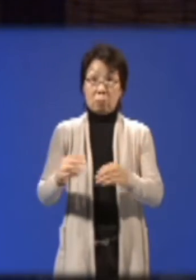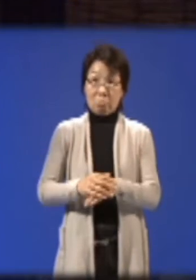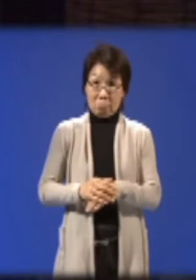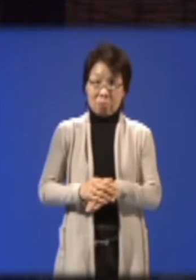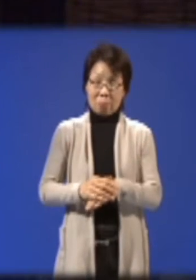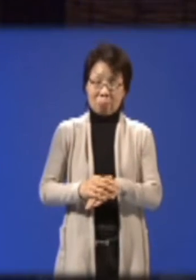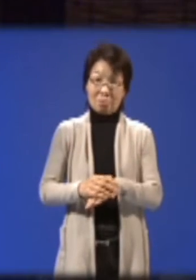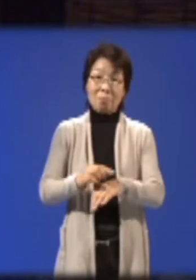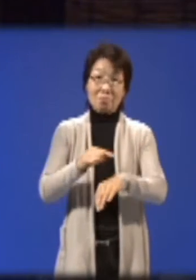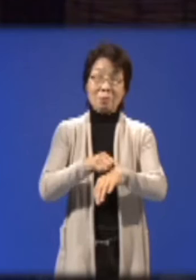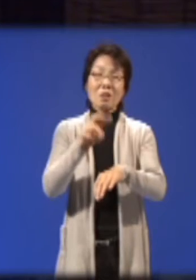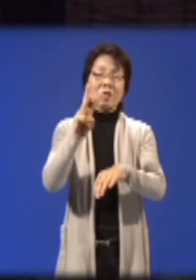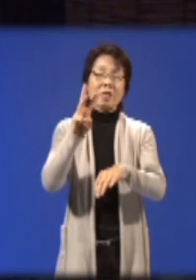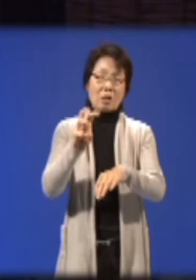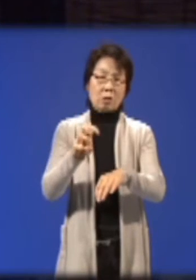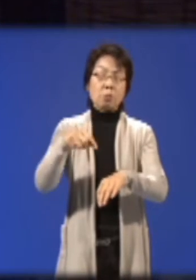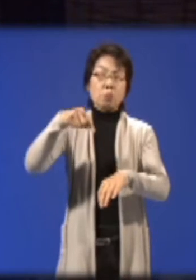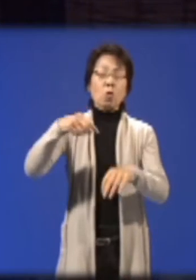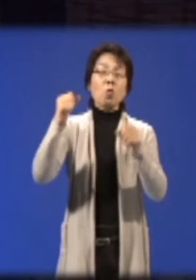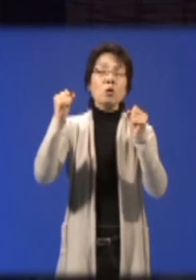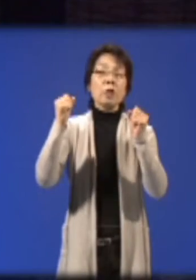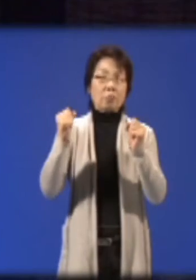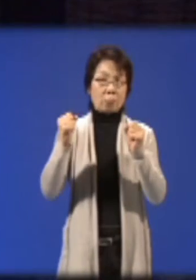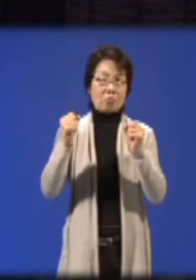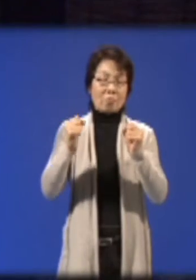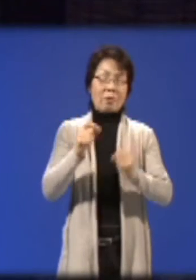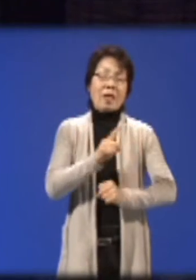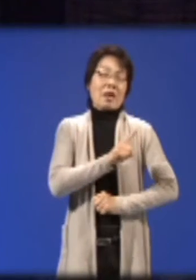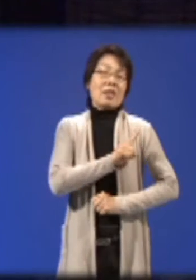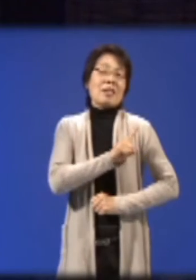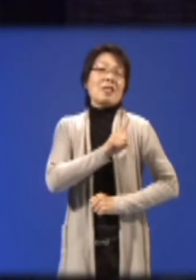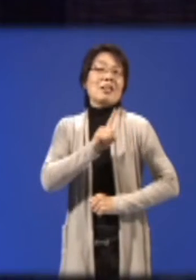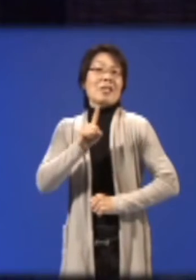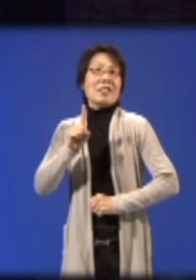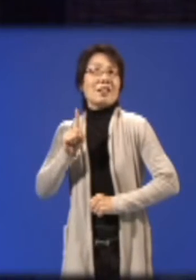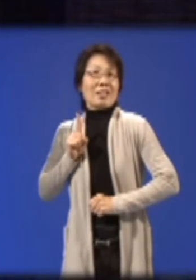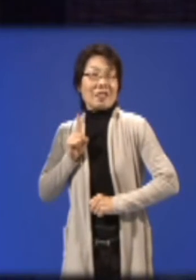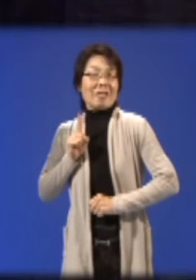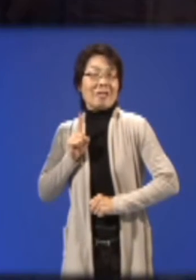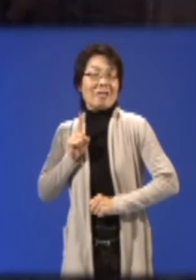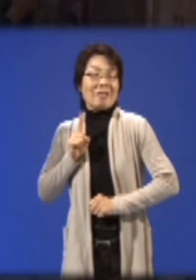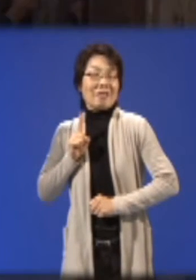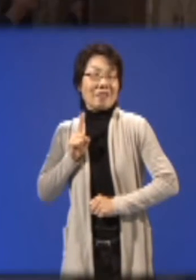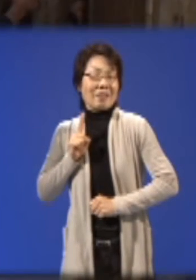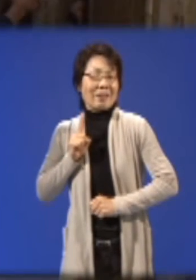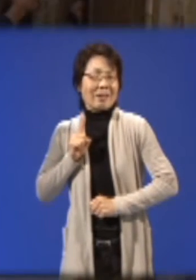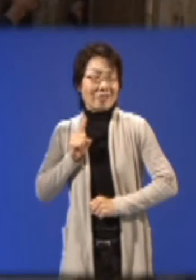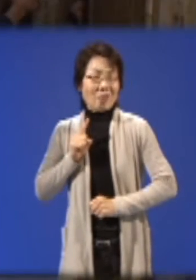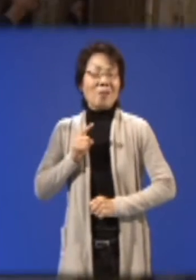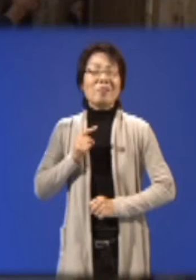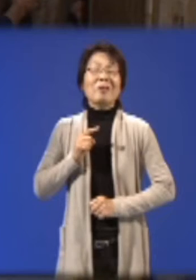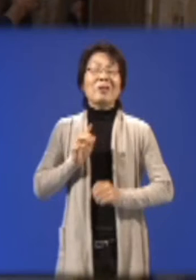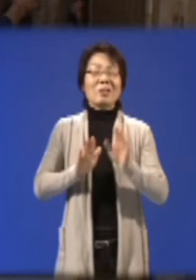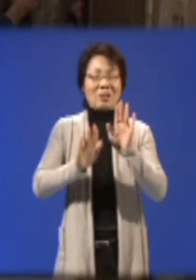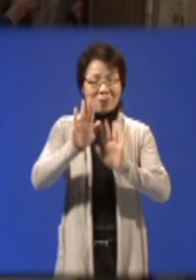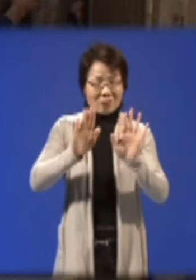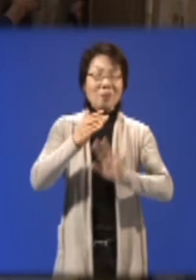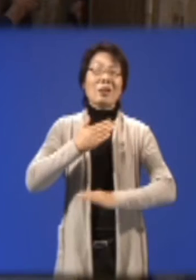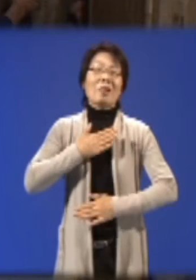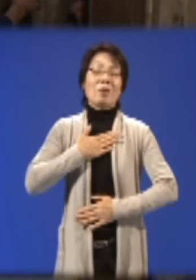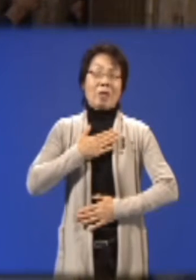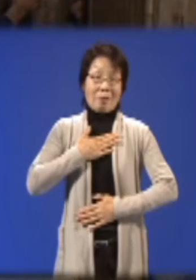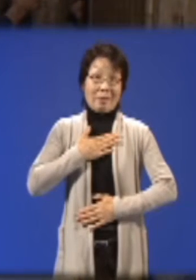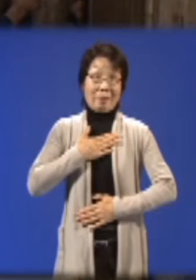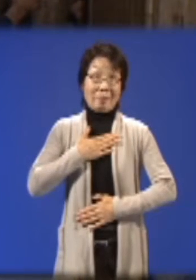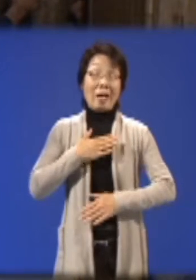ると1日おったか、 朝昼晩と、 と は あ、そういう感じで、今ですから